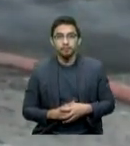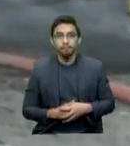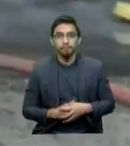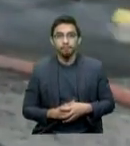rupiah